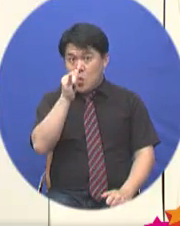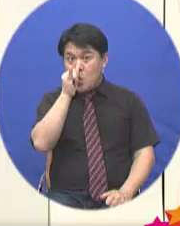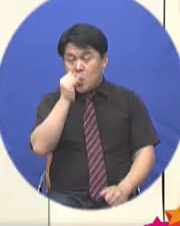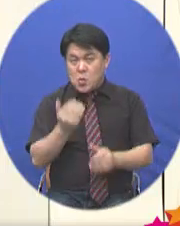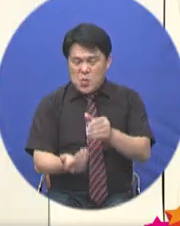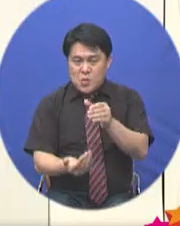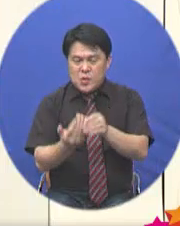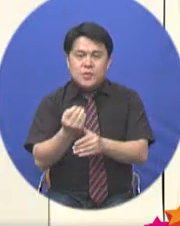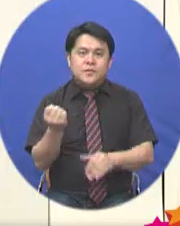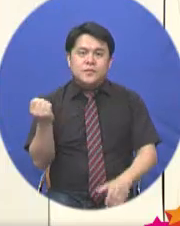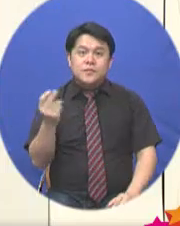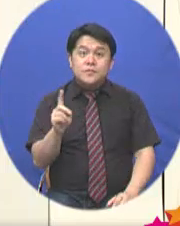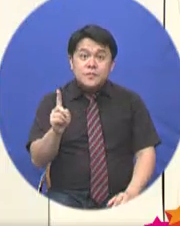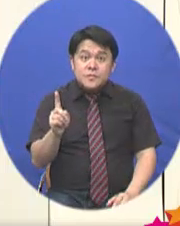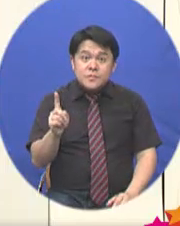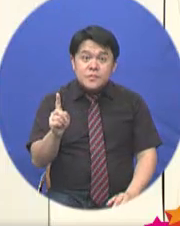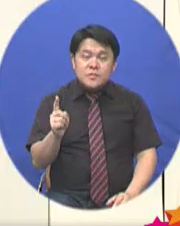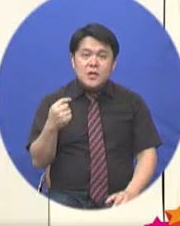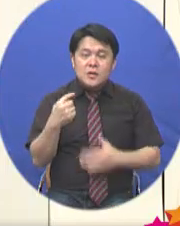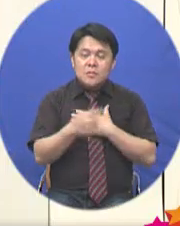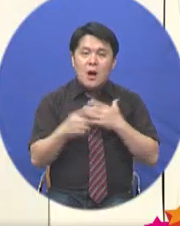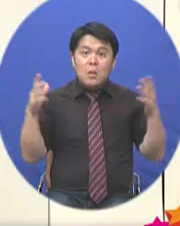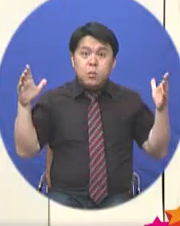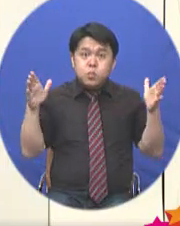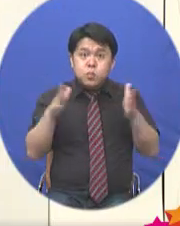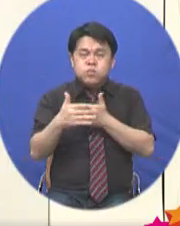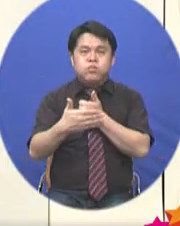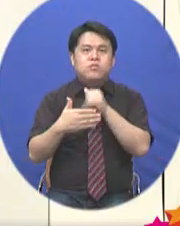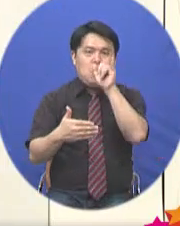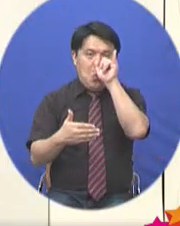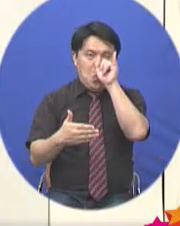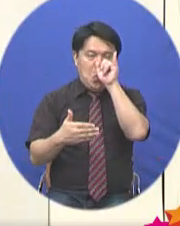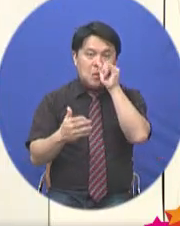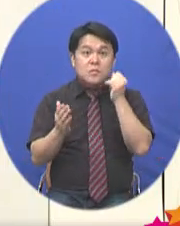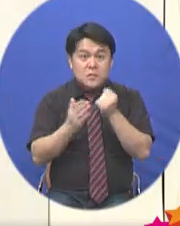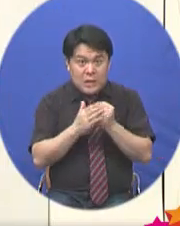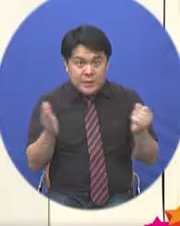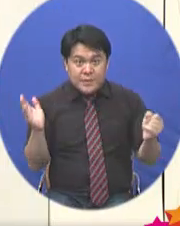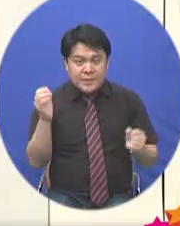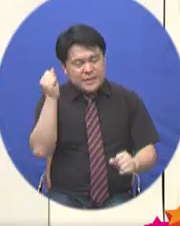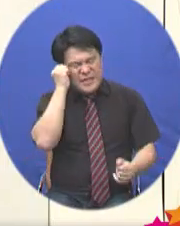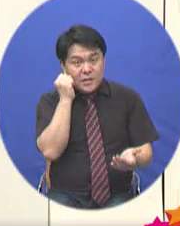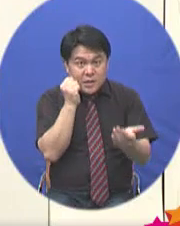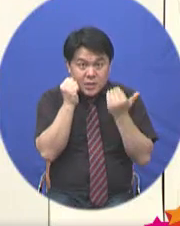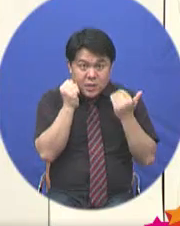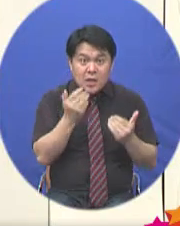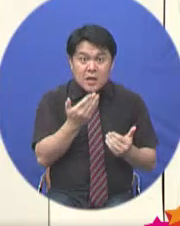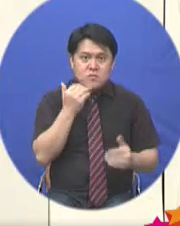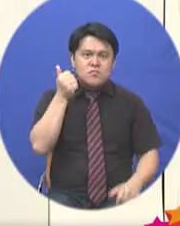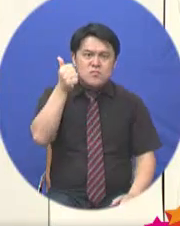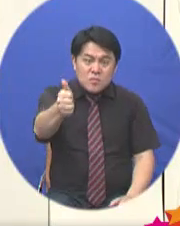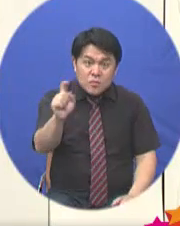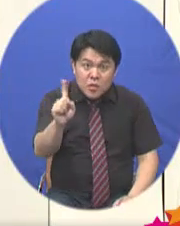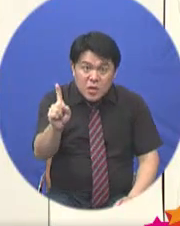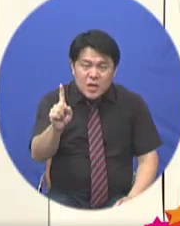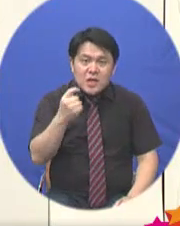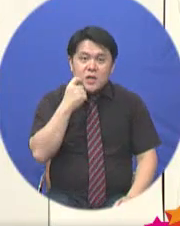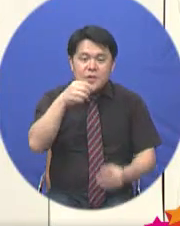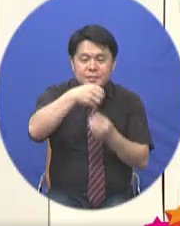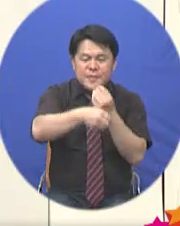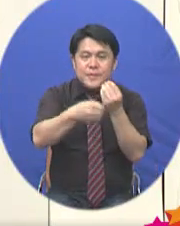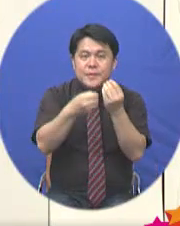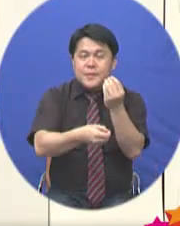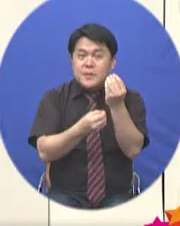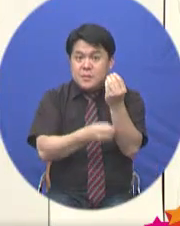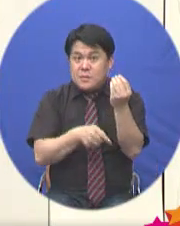이상하게 자기 전에 먹는 게 굉장히 좋은 음식 중에 하나가 그래요? 바나나래요. 예, 어르신들도 저녁에 출출하시다 그러면 다른 거